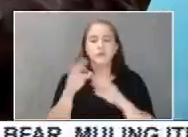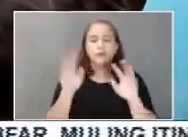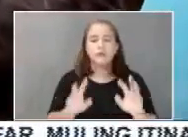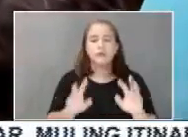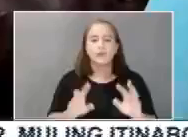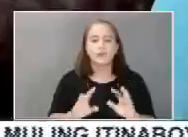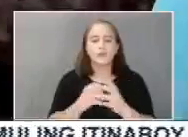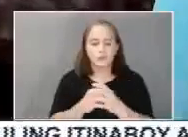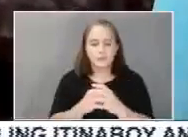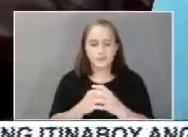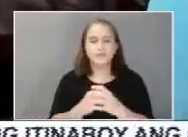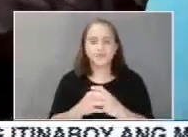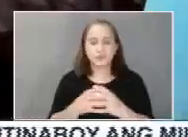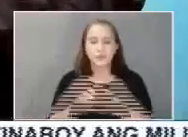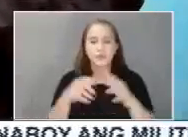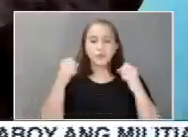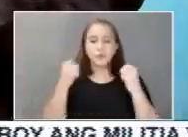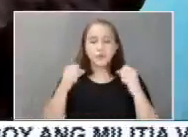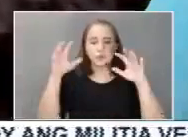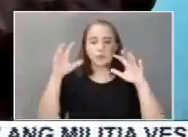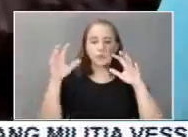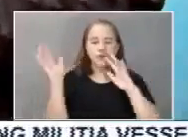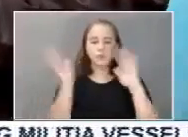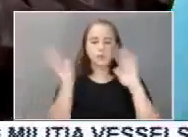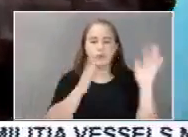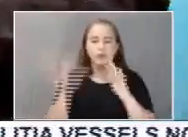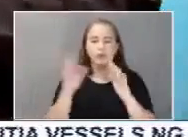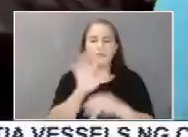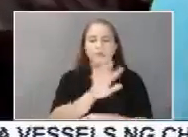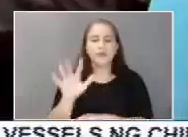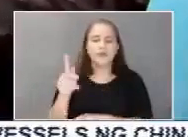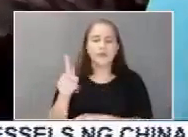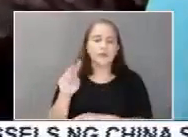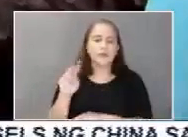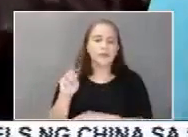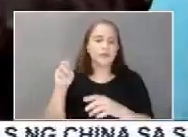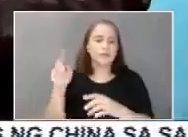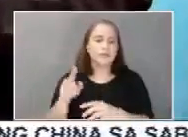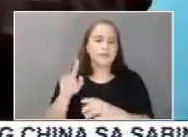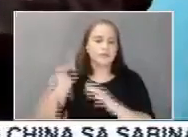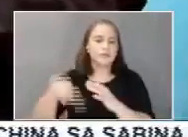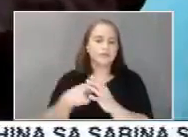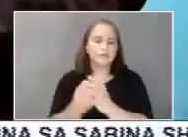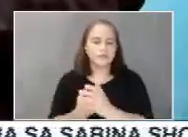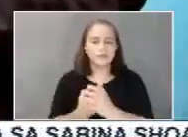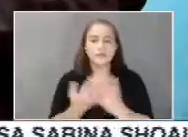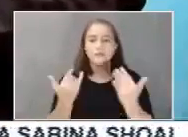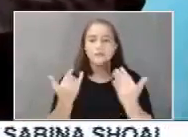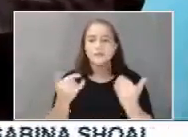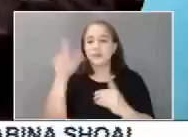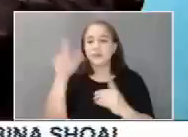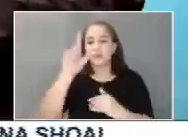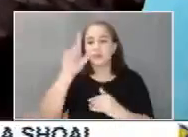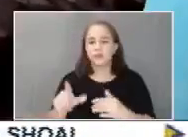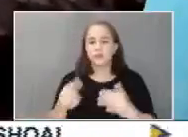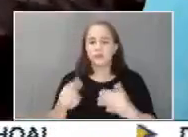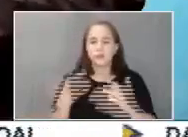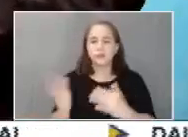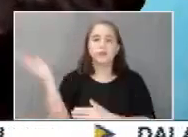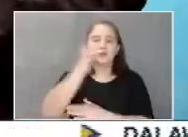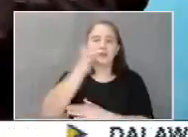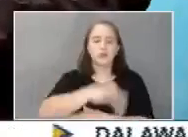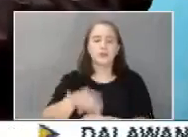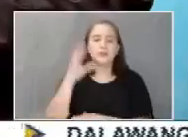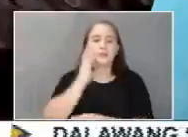temperature dito sa Tuguegarao, 34 degrees naman sa Lawag, 33 degrees sa Legazpi at 32 degrees sa Tagaytay City.